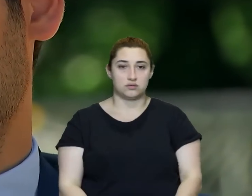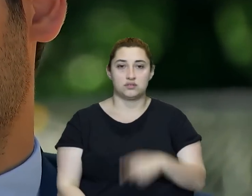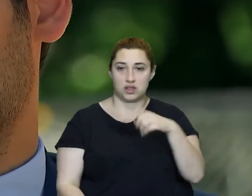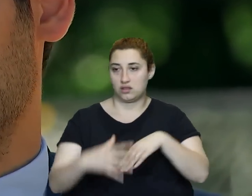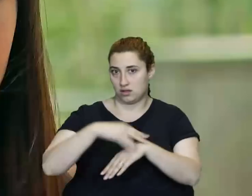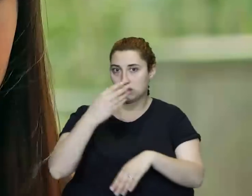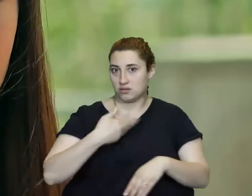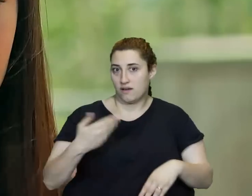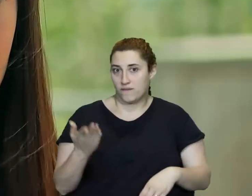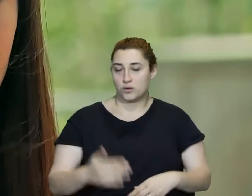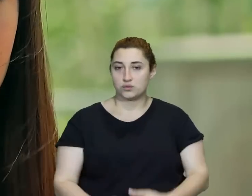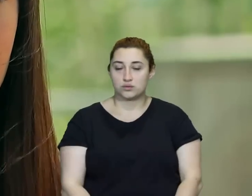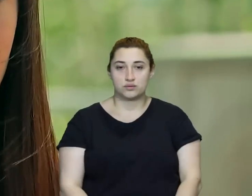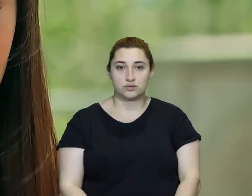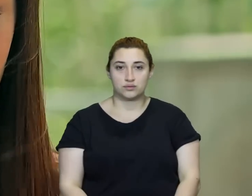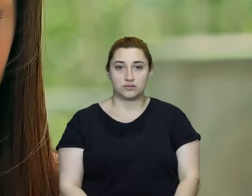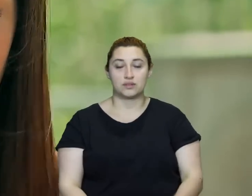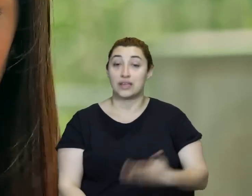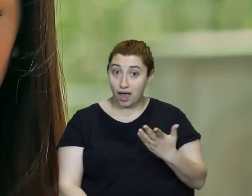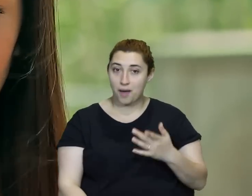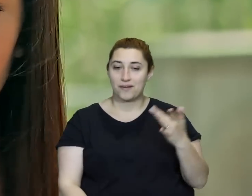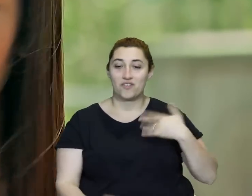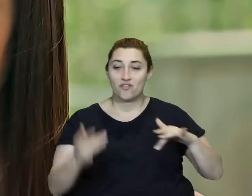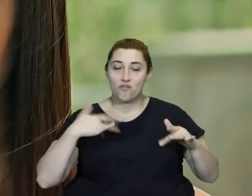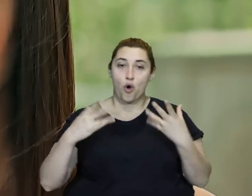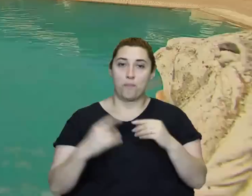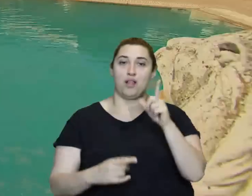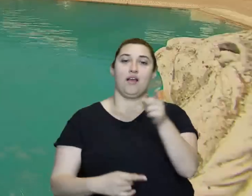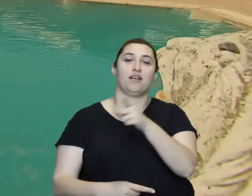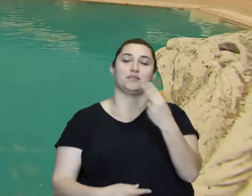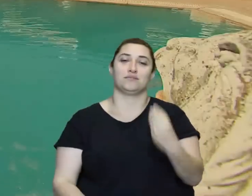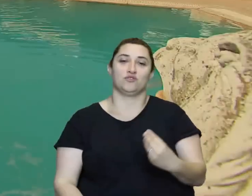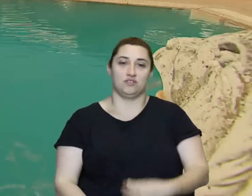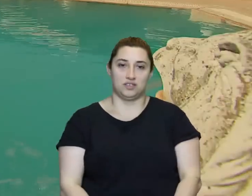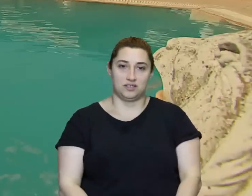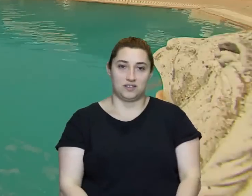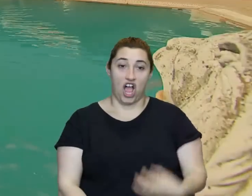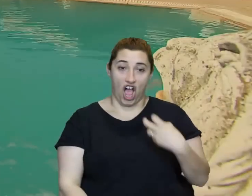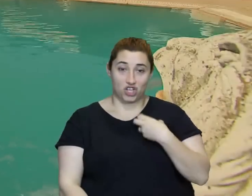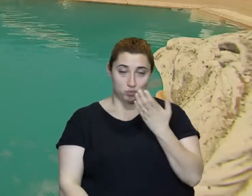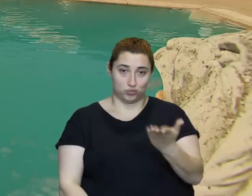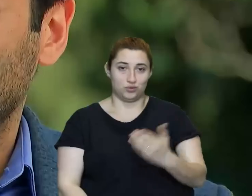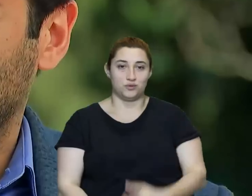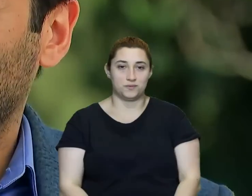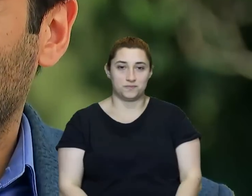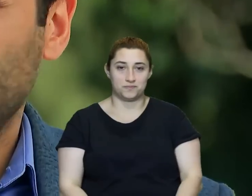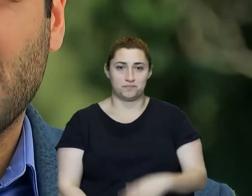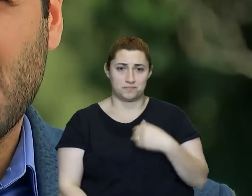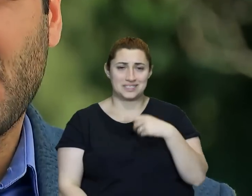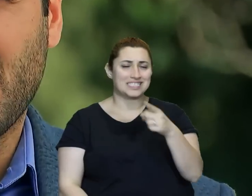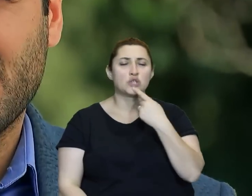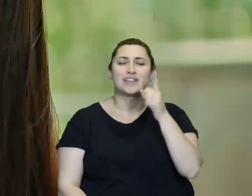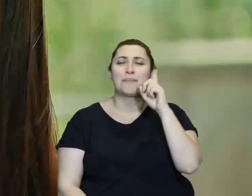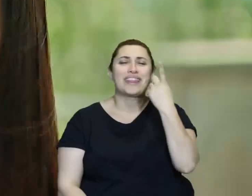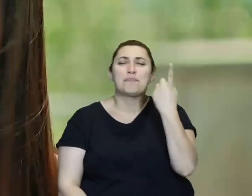Sen de dağı seviyorsun. Ya işte fedakarlık diye ben buna derim. İşte aşkın gücü bu. Size söyleyebileceğim